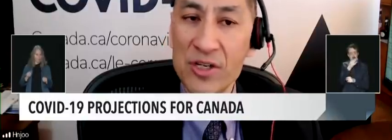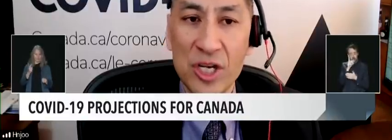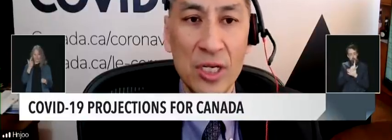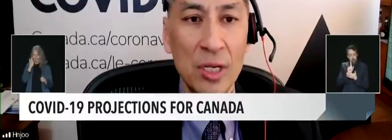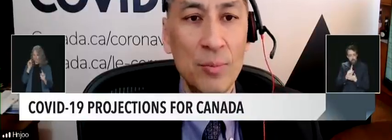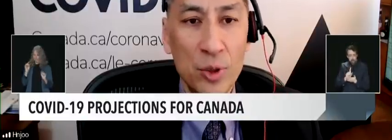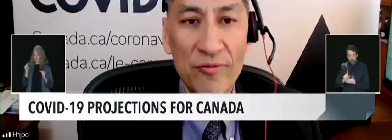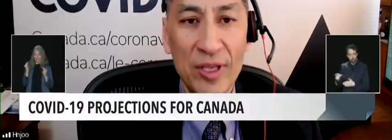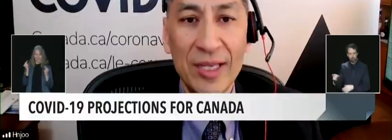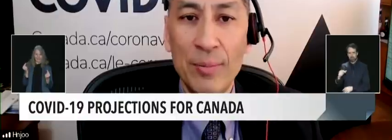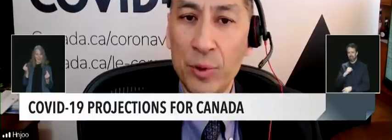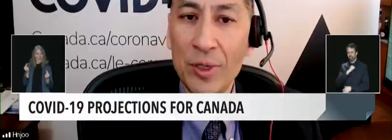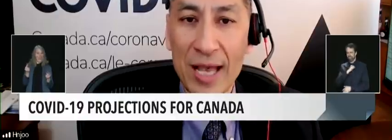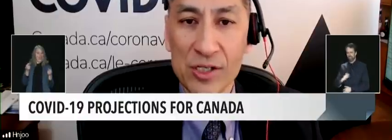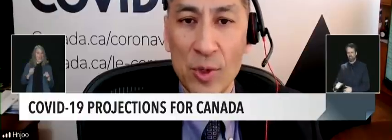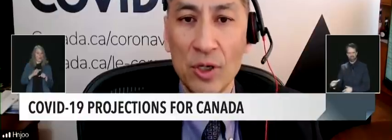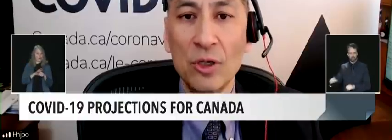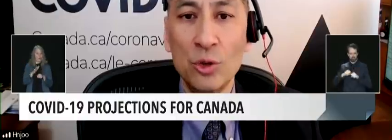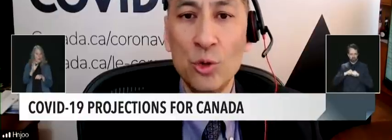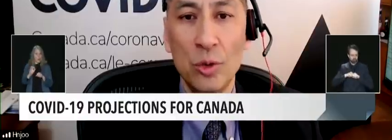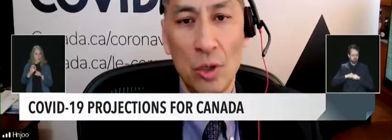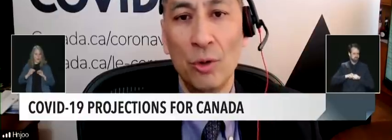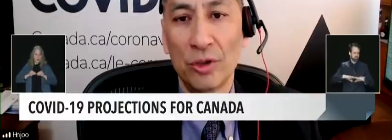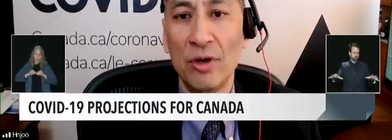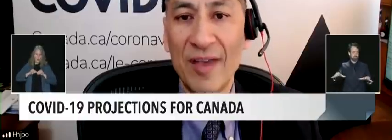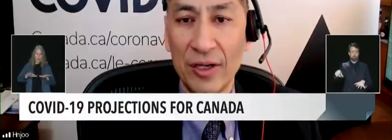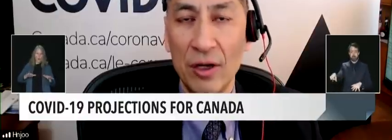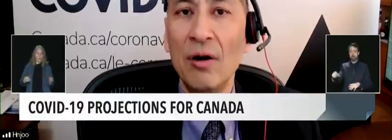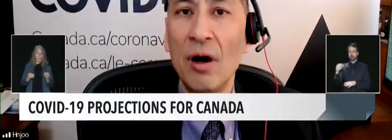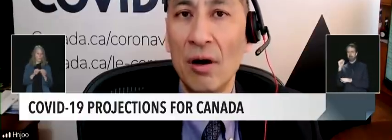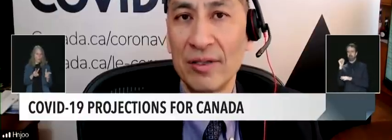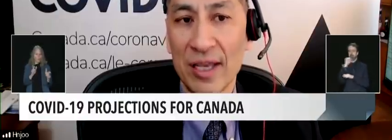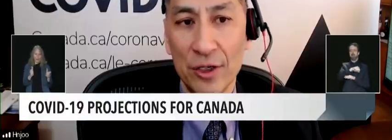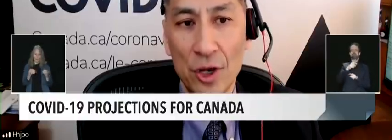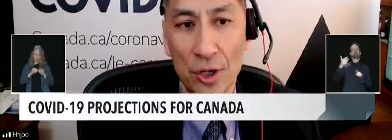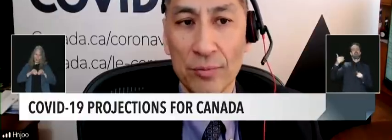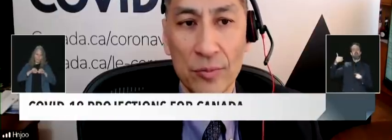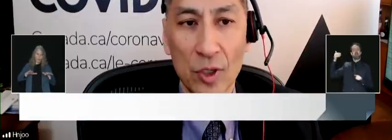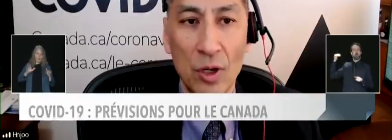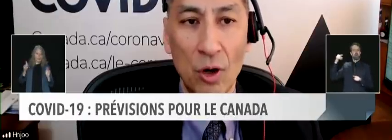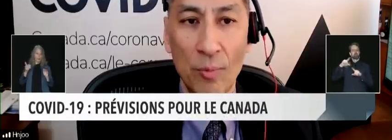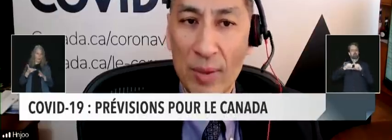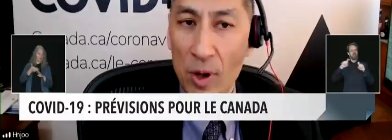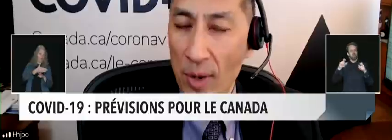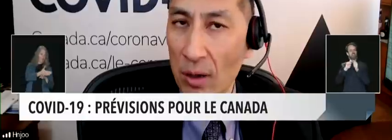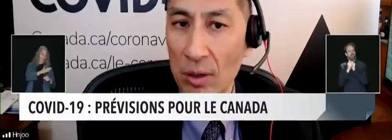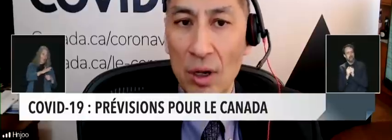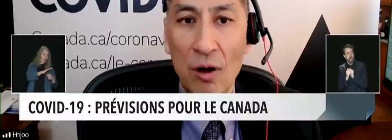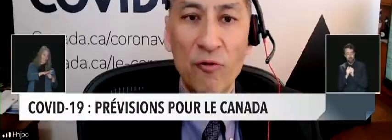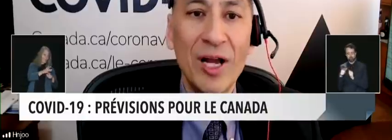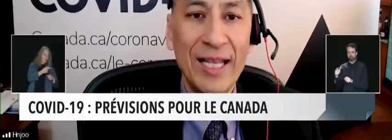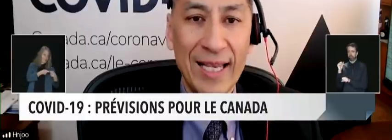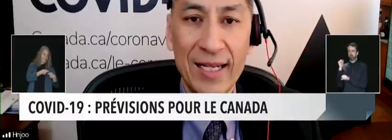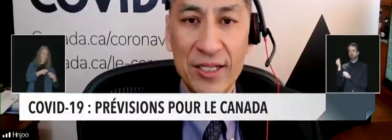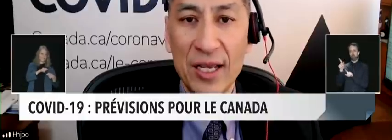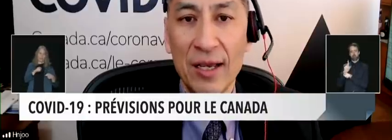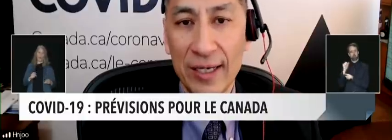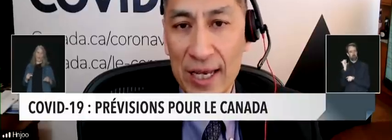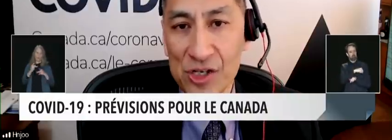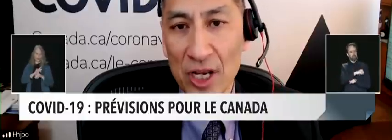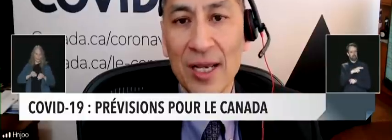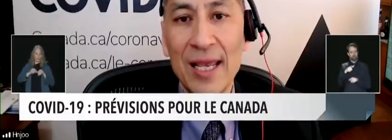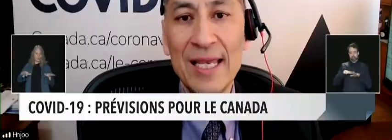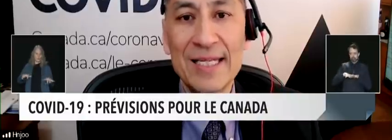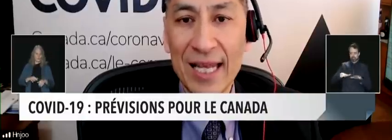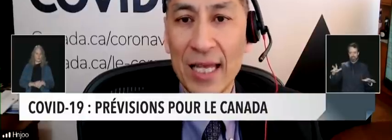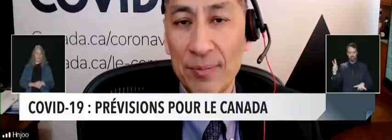Omicron s'est propagé plus vite et plus largement que toute autre variant antérieure. Au même moment, on voit les